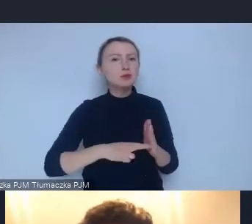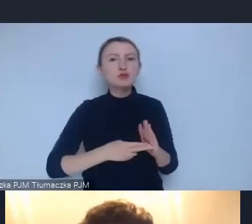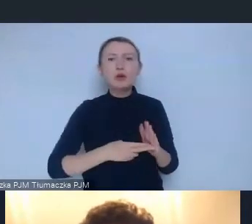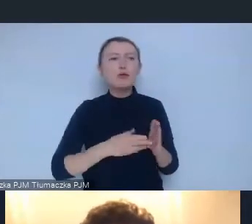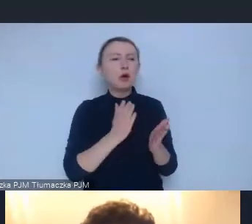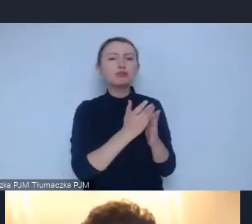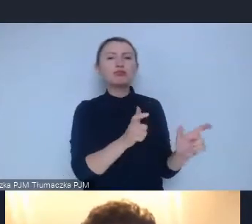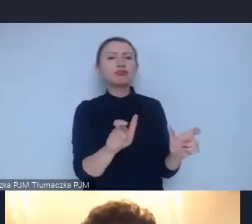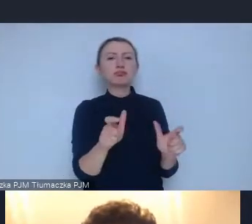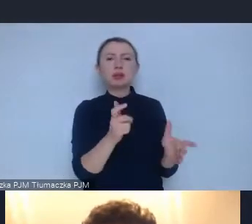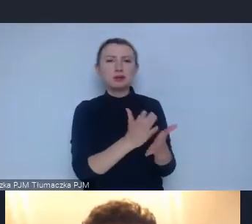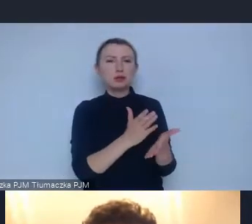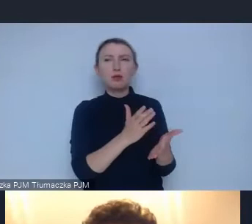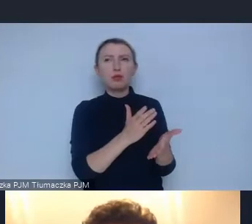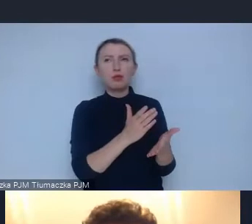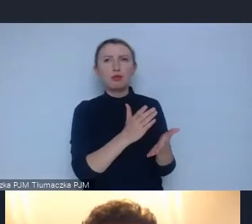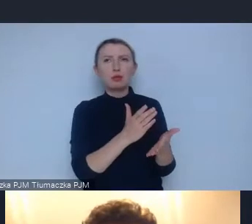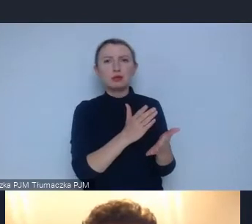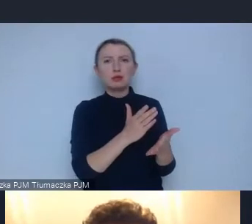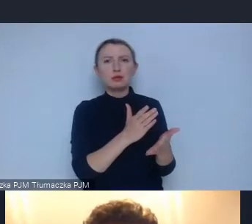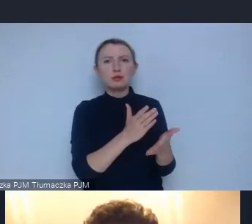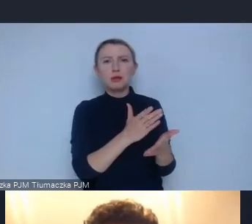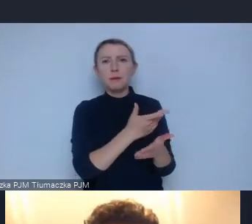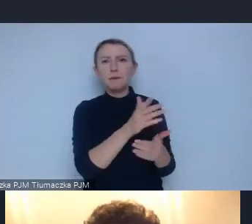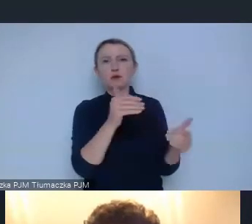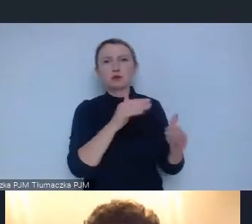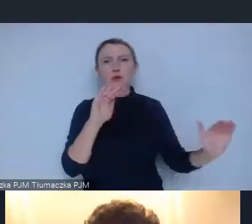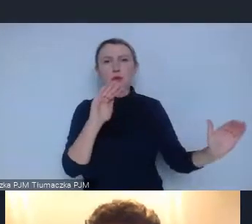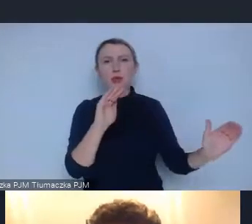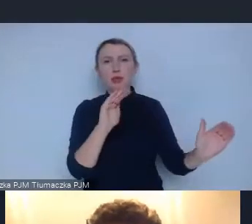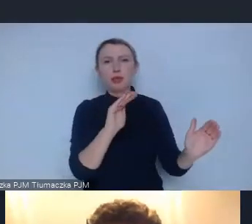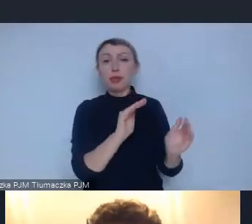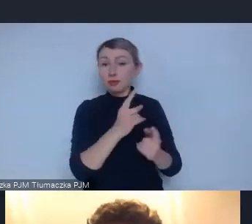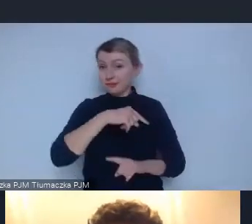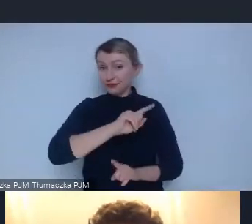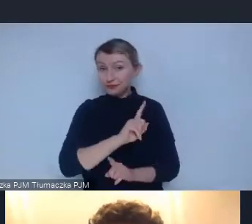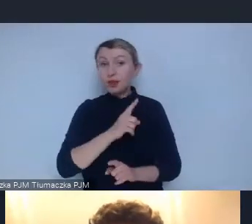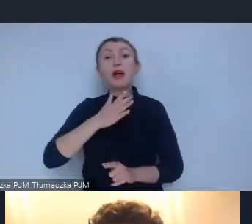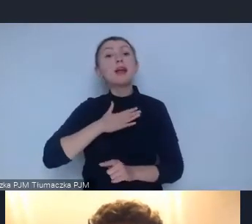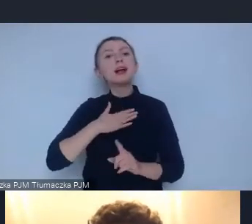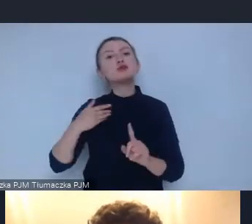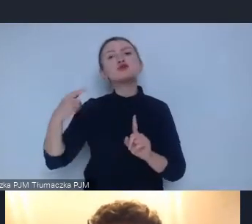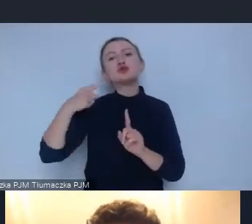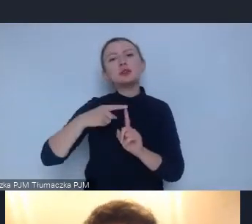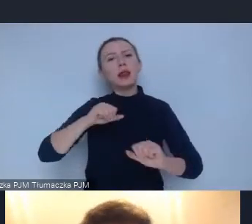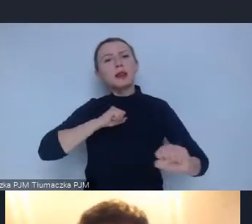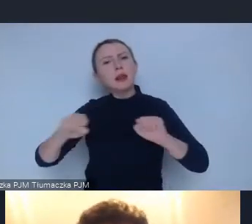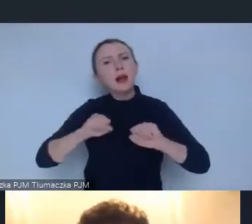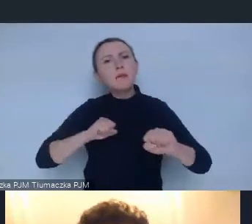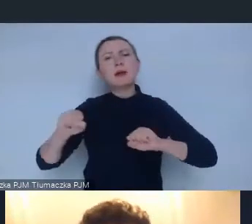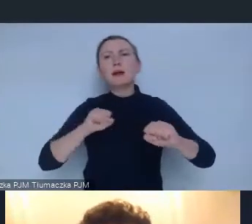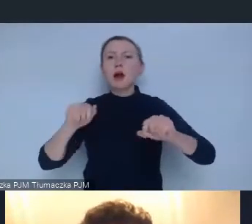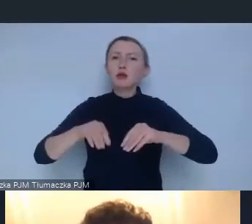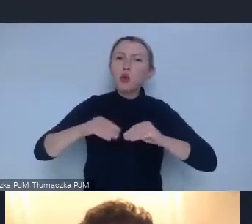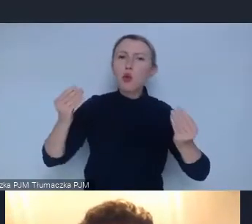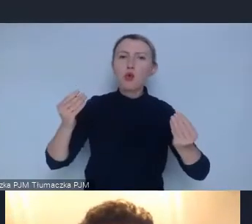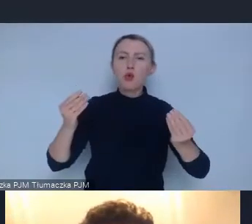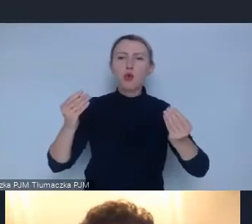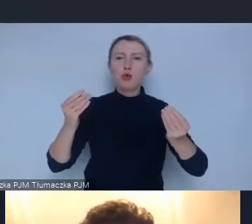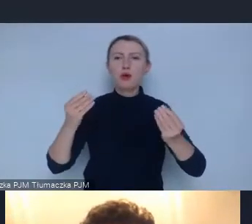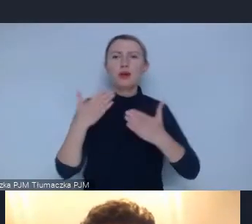wyłącznie zasobem, który będzie się kurczył. Naszym celem jest dynamika, wzrost,